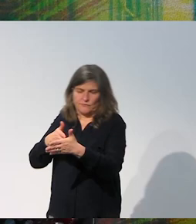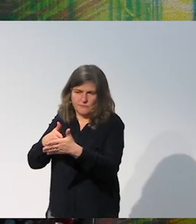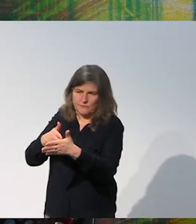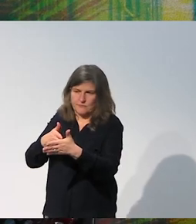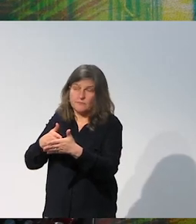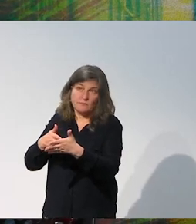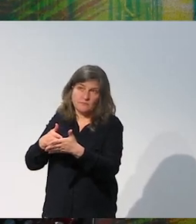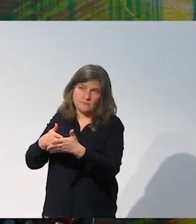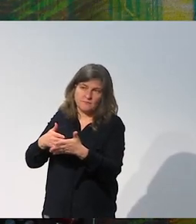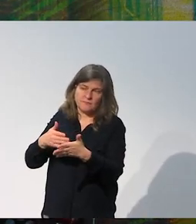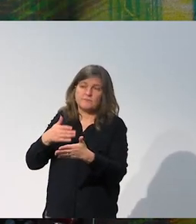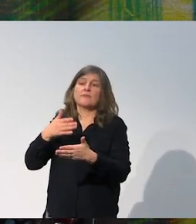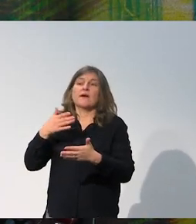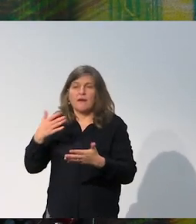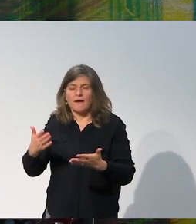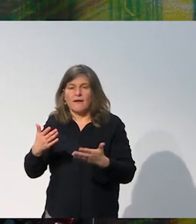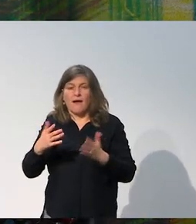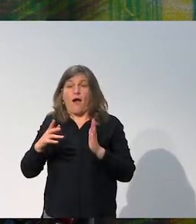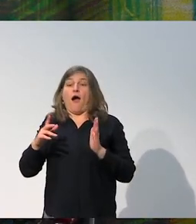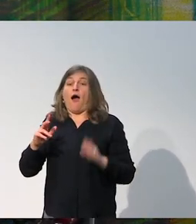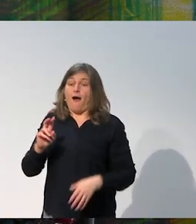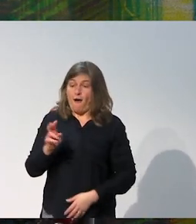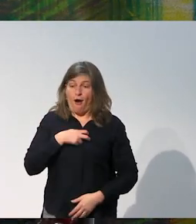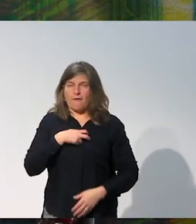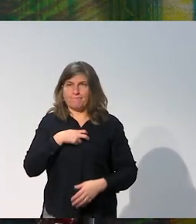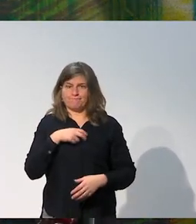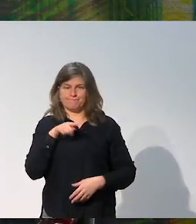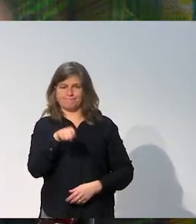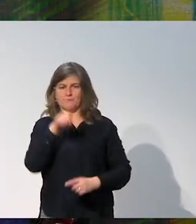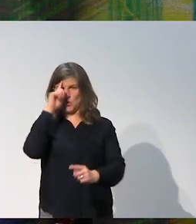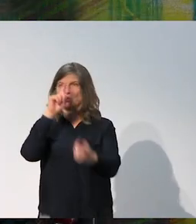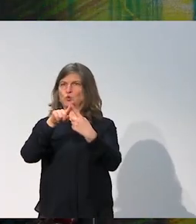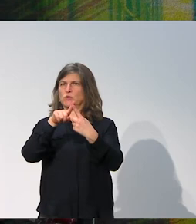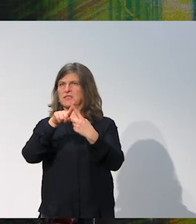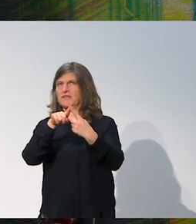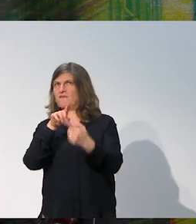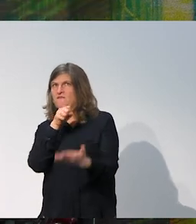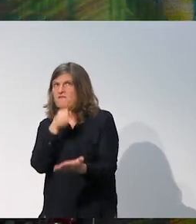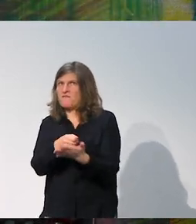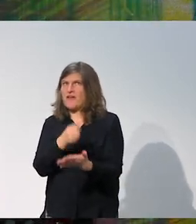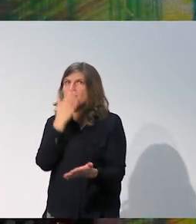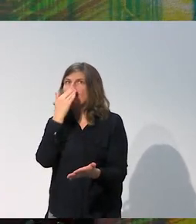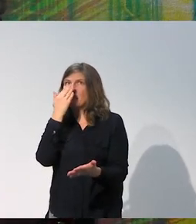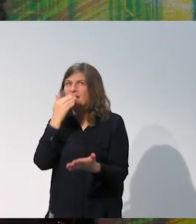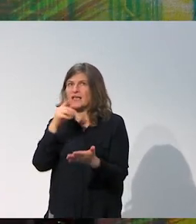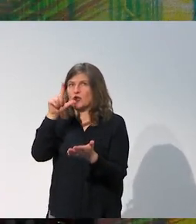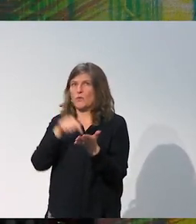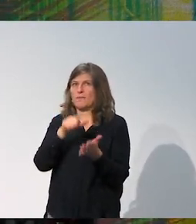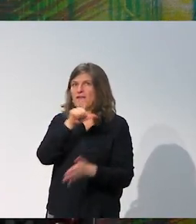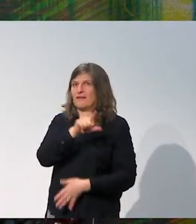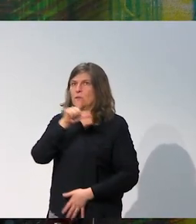je me place en face de ça. C'était fin février 2022.